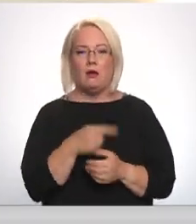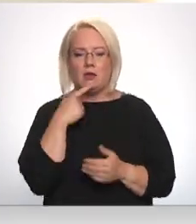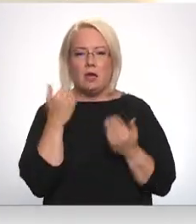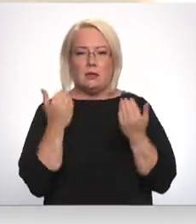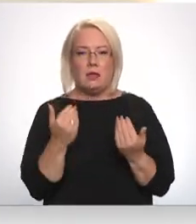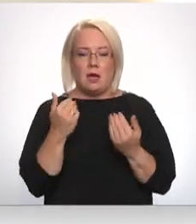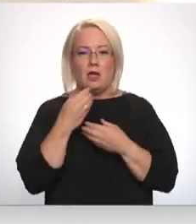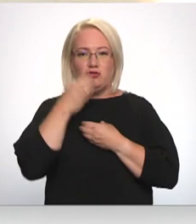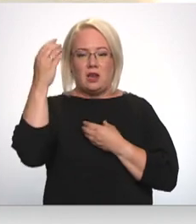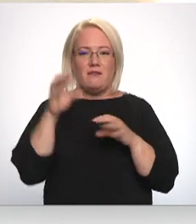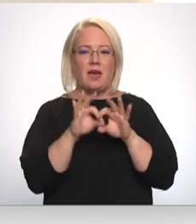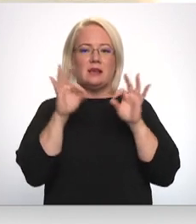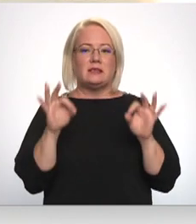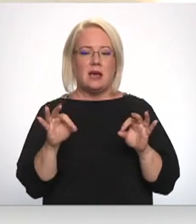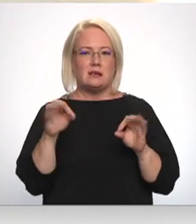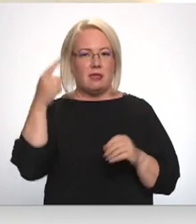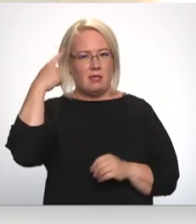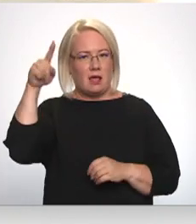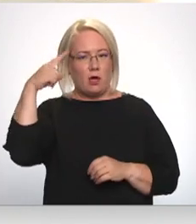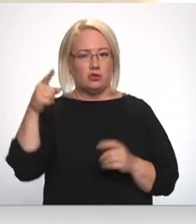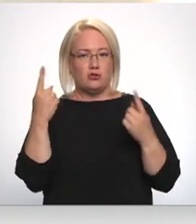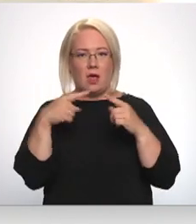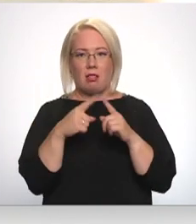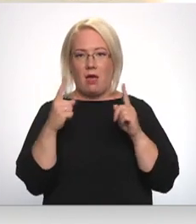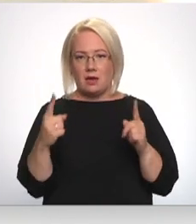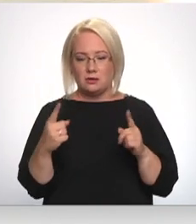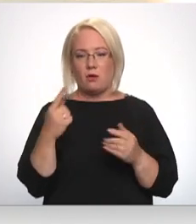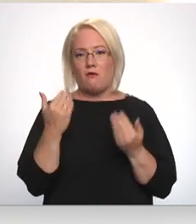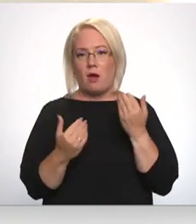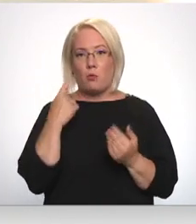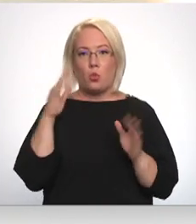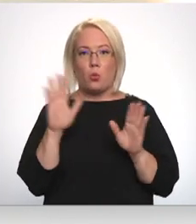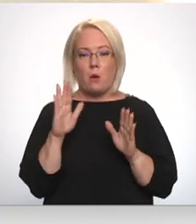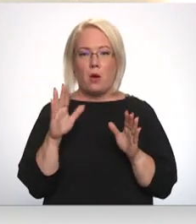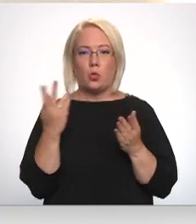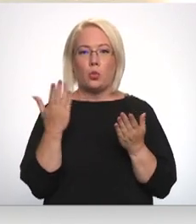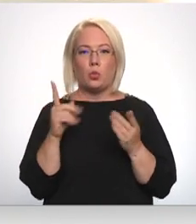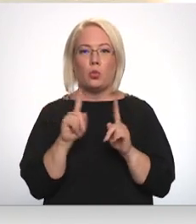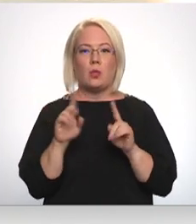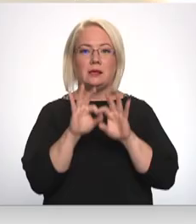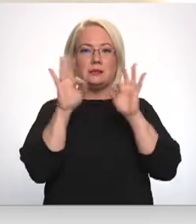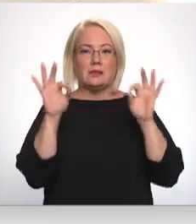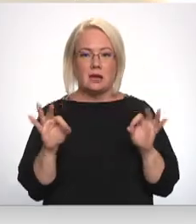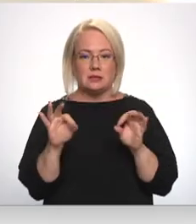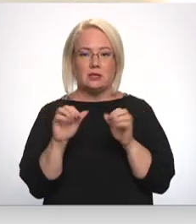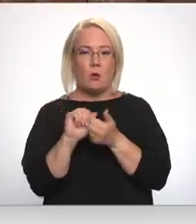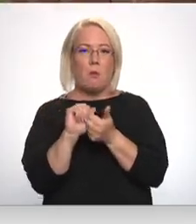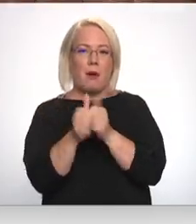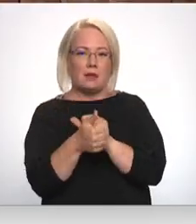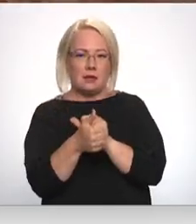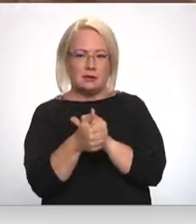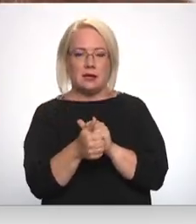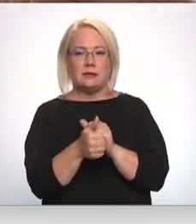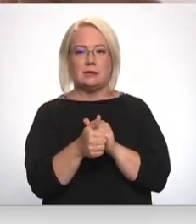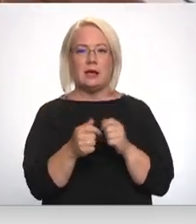tāds, teiksim tā, nepaklausīšanas laiks, un mēs domājam, ka varbūt tūlīt jau sāksies viņai arī, un tad mainīsies.